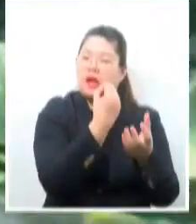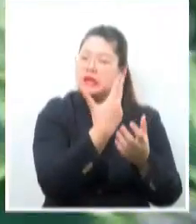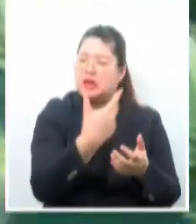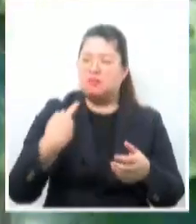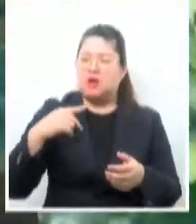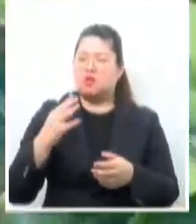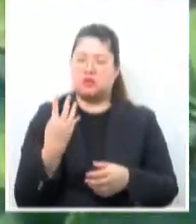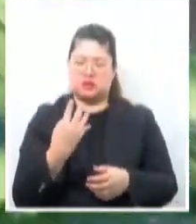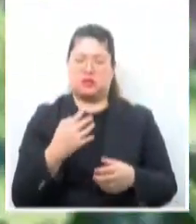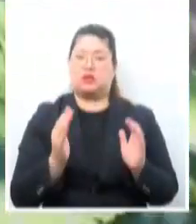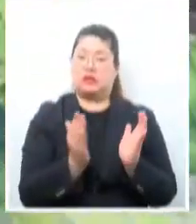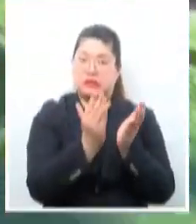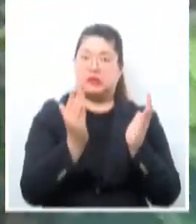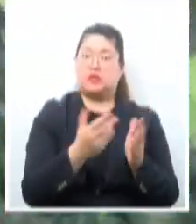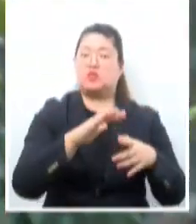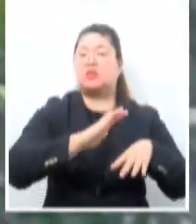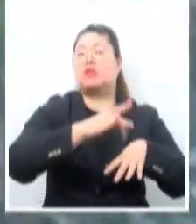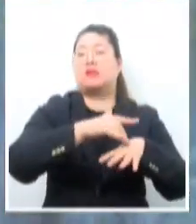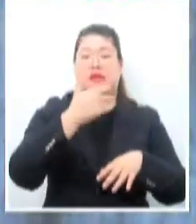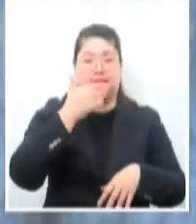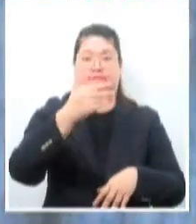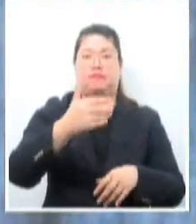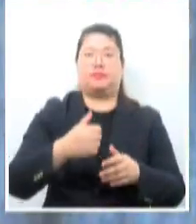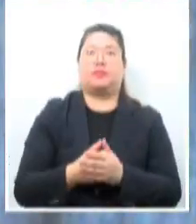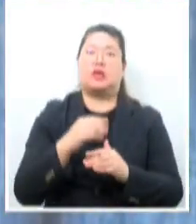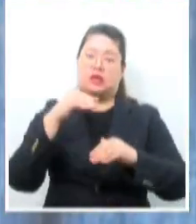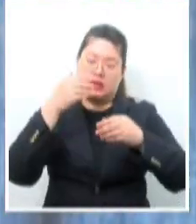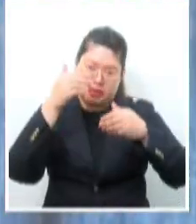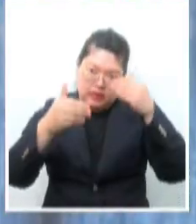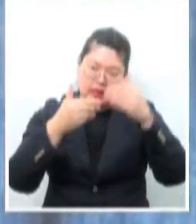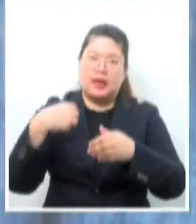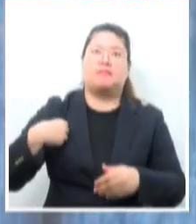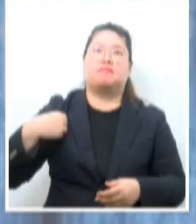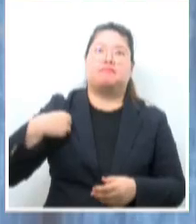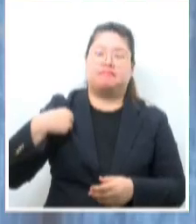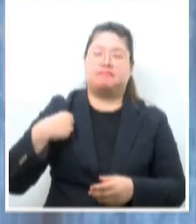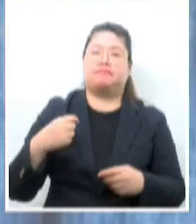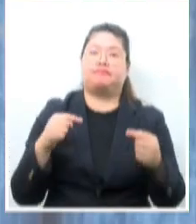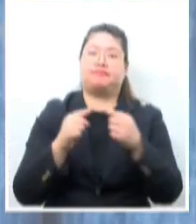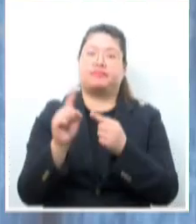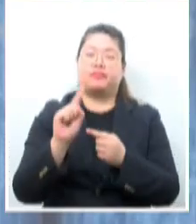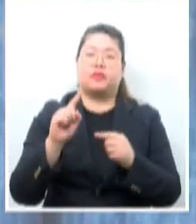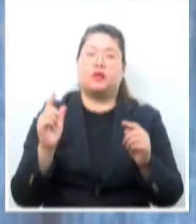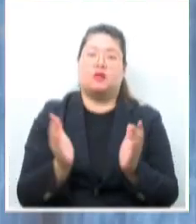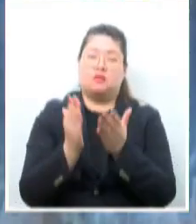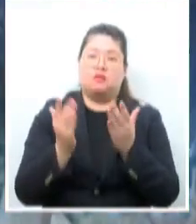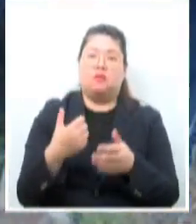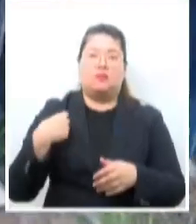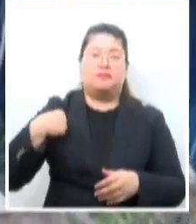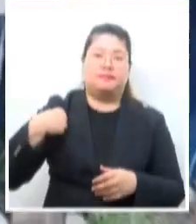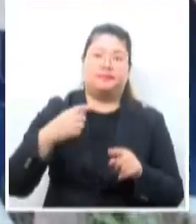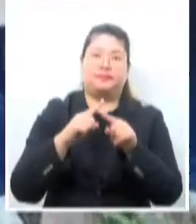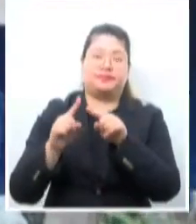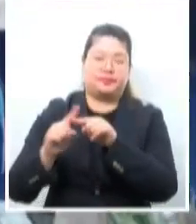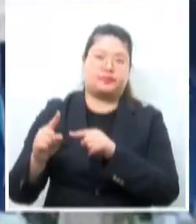าเป็นการอนุรักษ์ทรัพยากรธรรมชาติอย่างยั่งยืนกิจกรรมพิมพ์ผ้าย้อมภูคือกิจกรรมการสร้างสรรค์ผลิตภัณฑ์ผ้าโดย